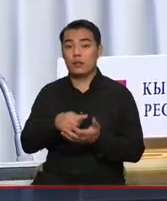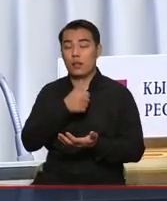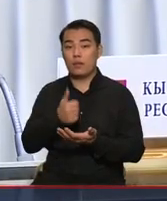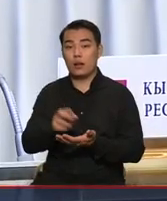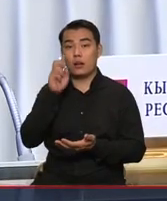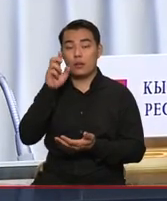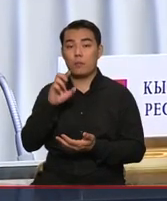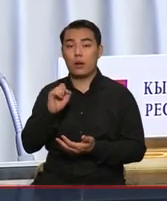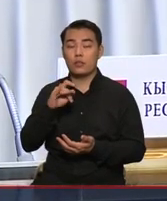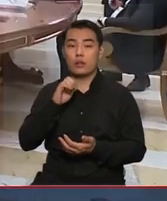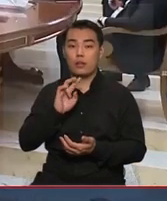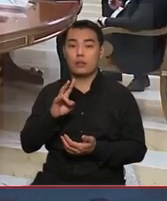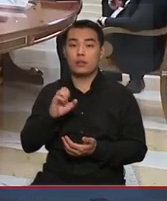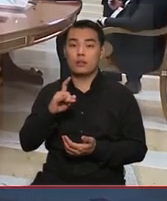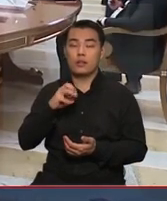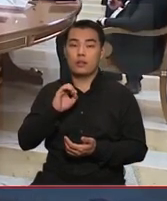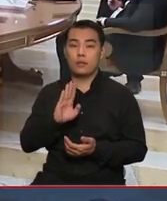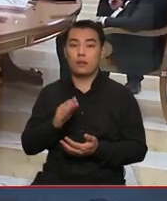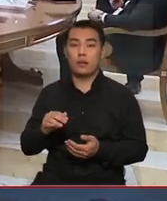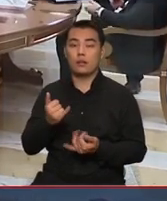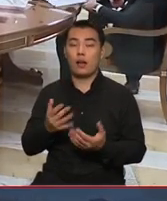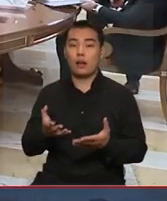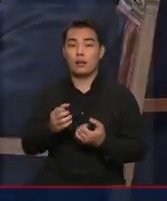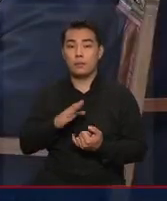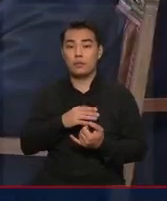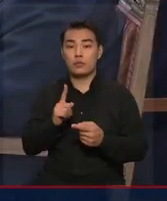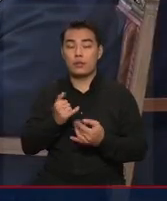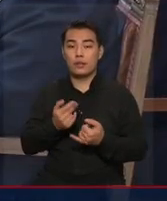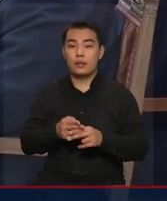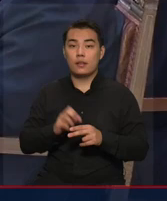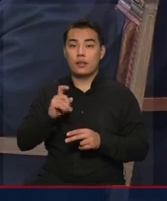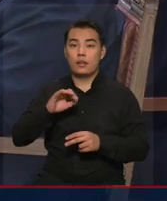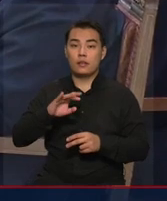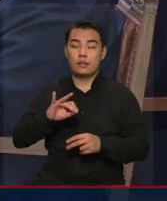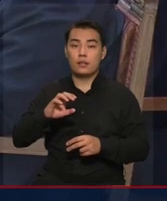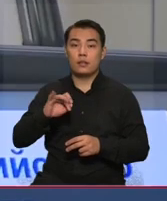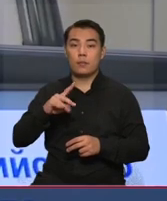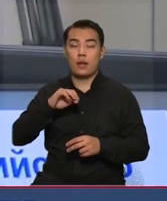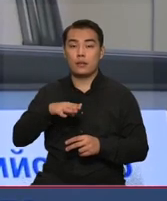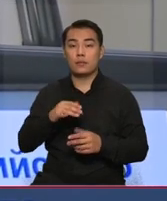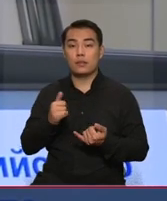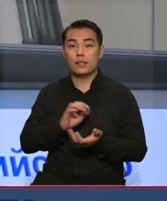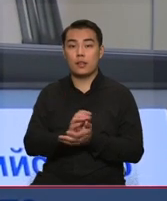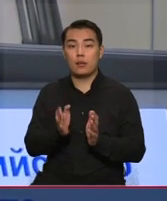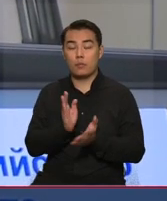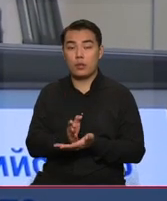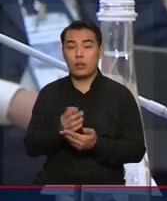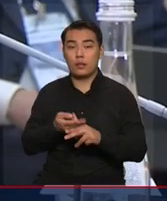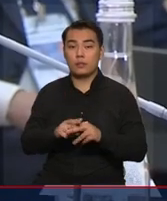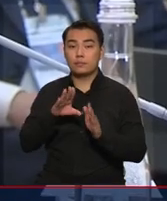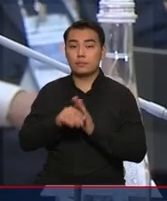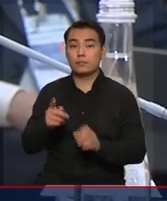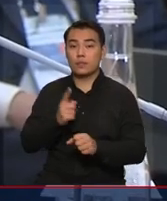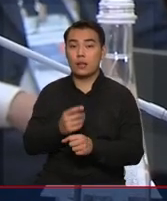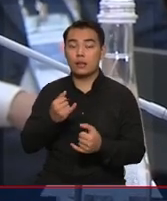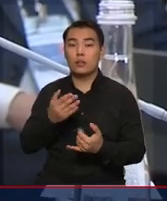Бақытжан Сағынтаевты сайлады. Еуразиялық экономикалық одақ аясына саяси сипат сыймайды. Геосаяси мәселелерде мүлде кіріктірілмеуі тиіс. Тек